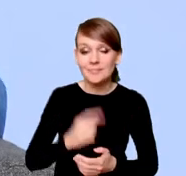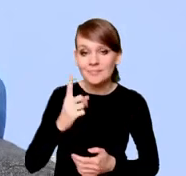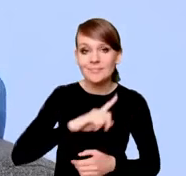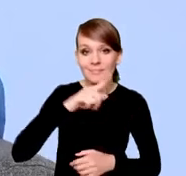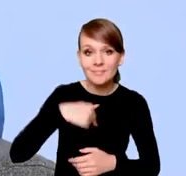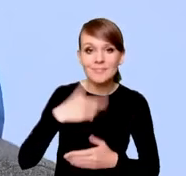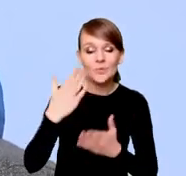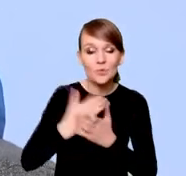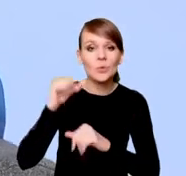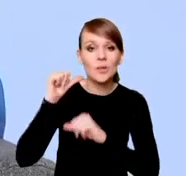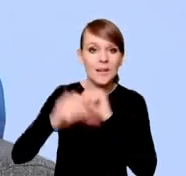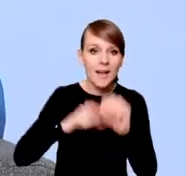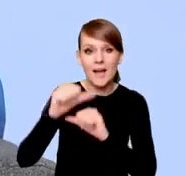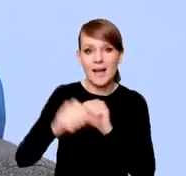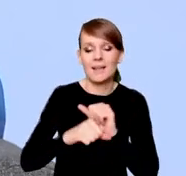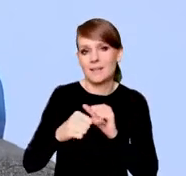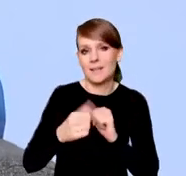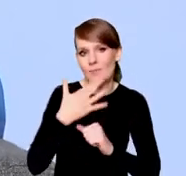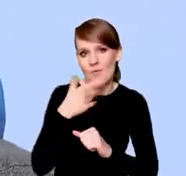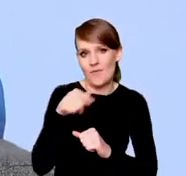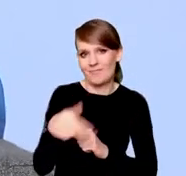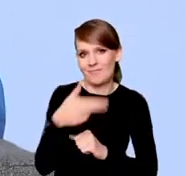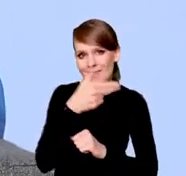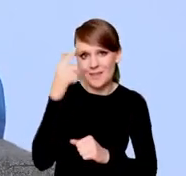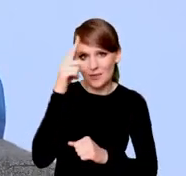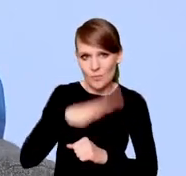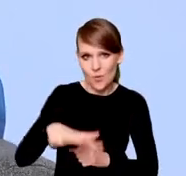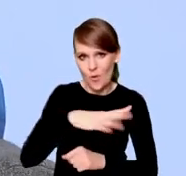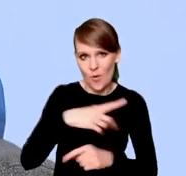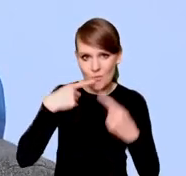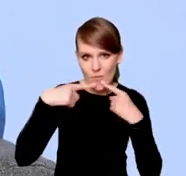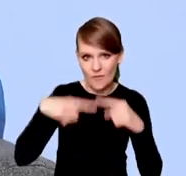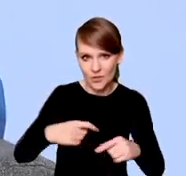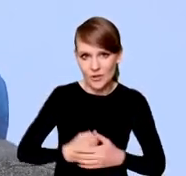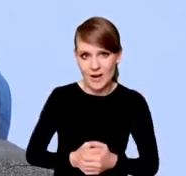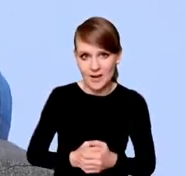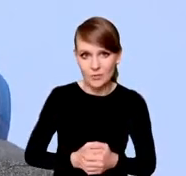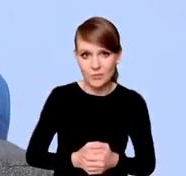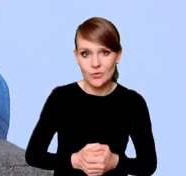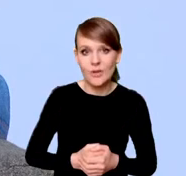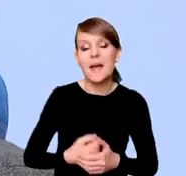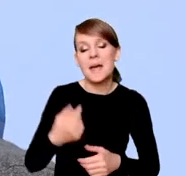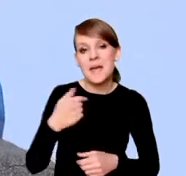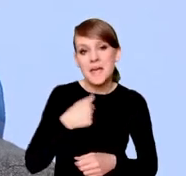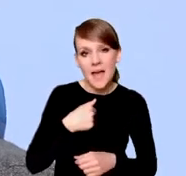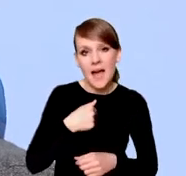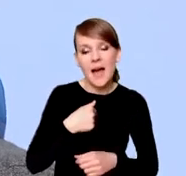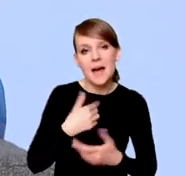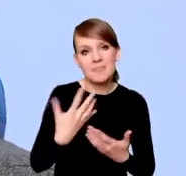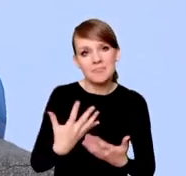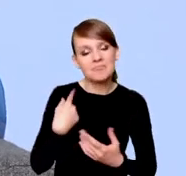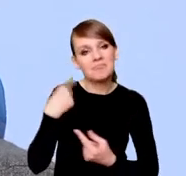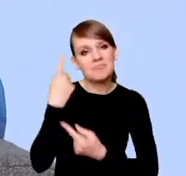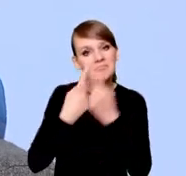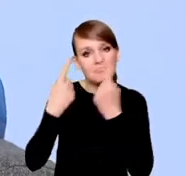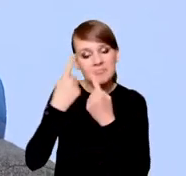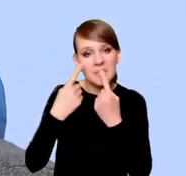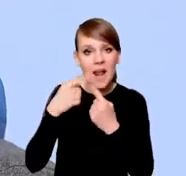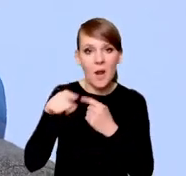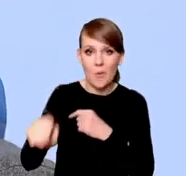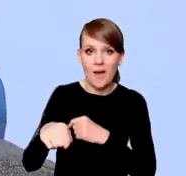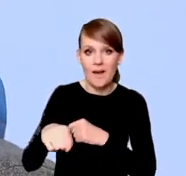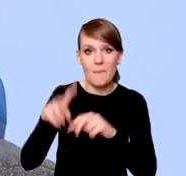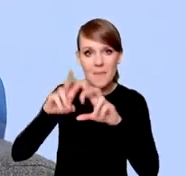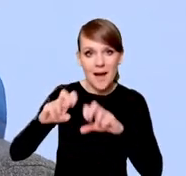na temat społecznej odpowiedzialności. I ja sam spodziewałem się, że wyniki tych badań